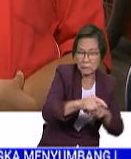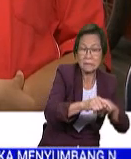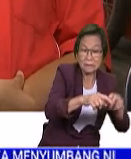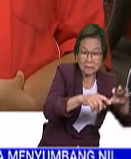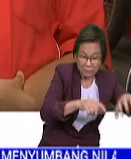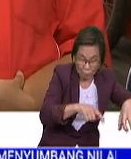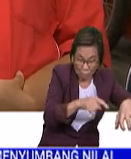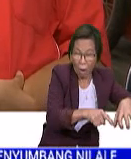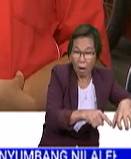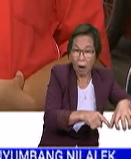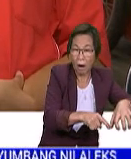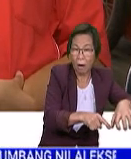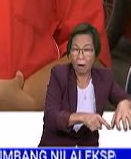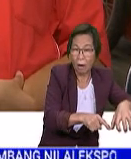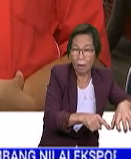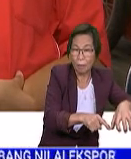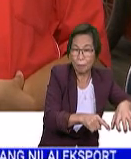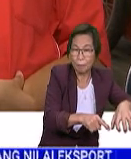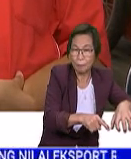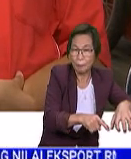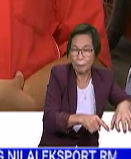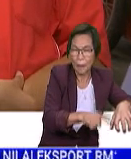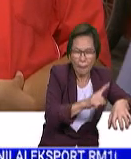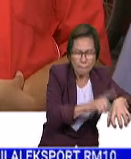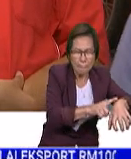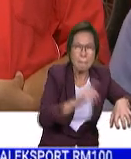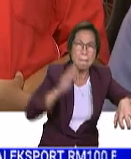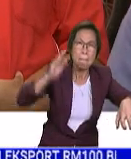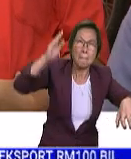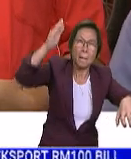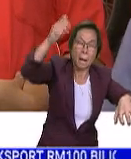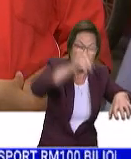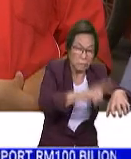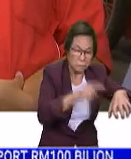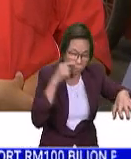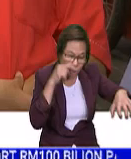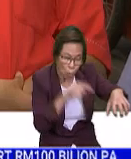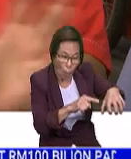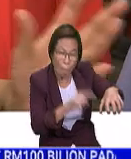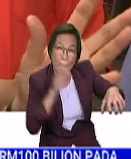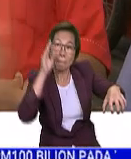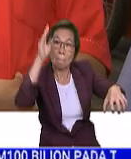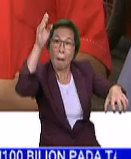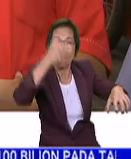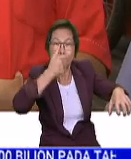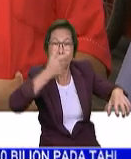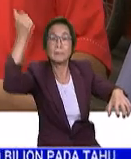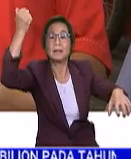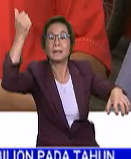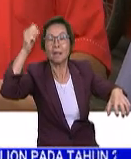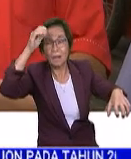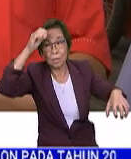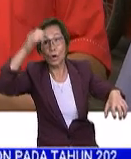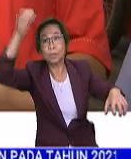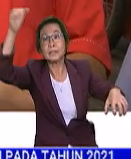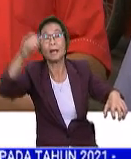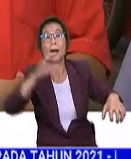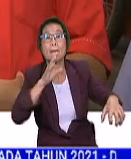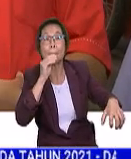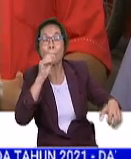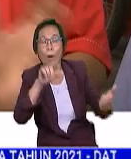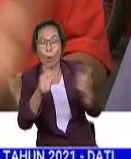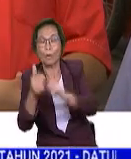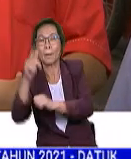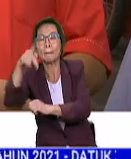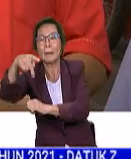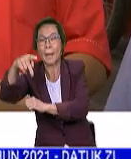dalam warna ataupun dalam masa depannya yang lebih lebih baik dalam konsep yang disebut oleh yang amat berhormat Perdana Menteri